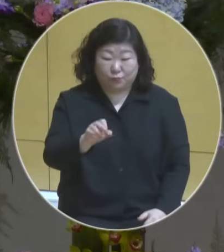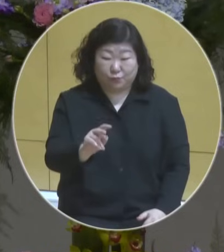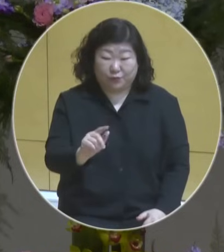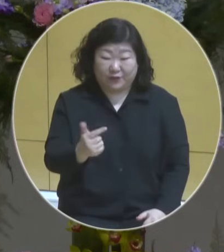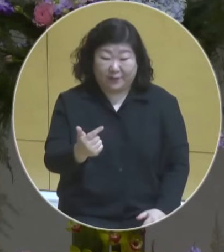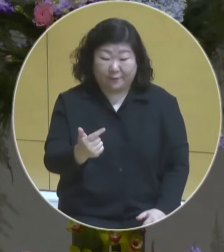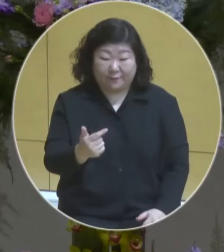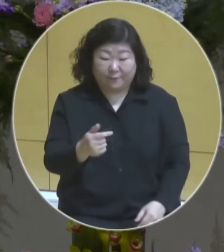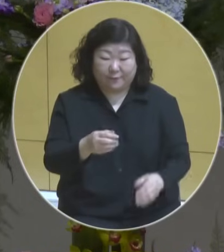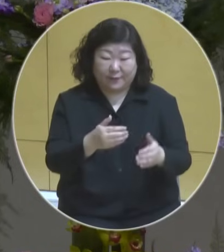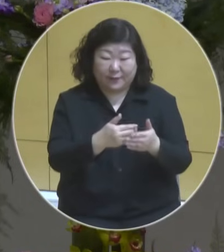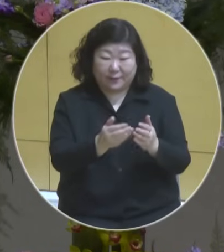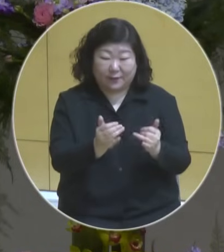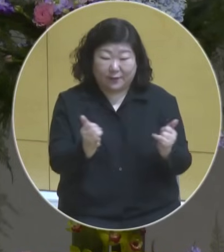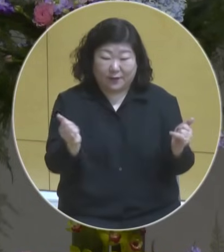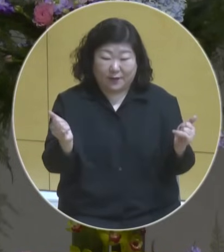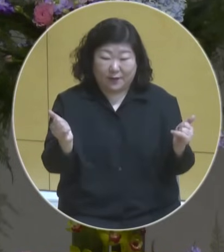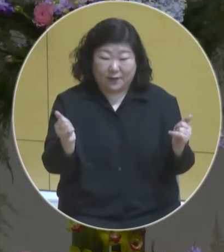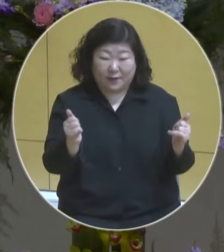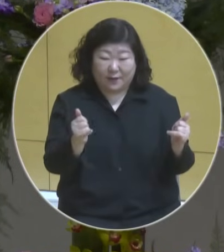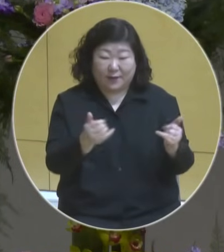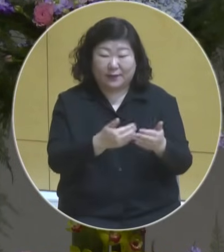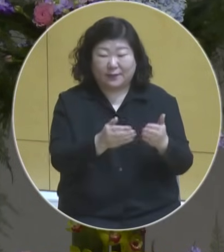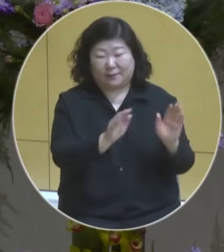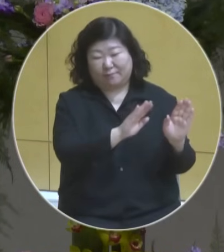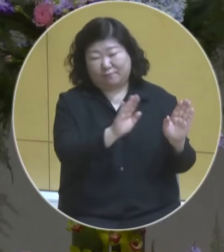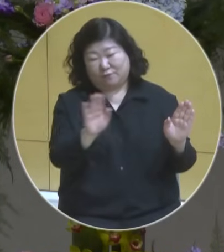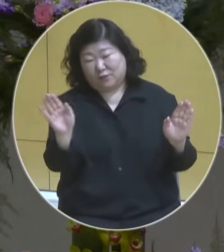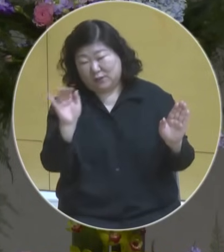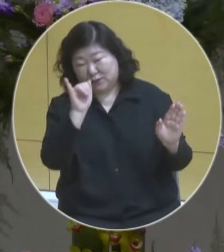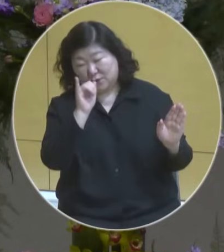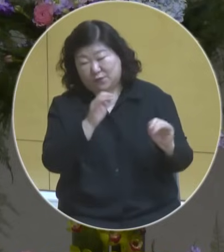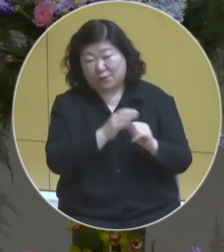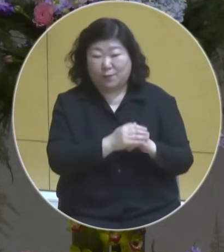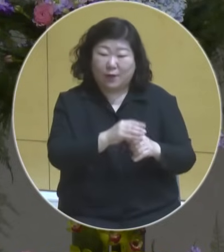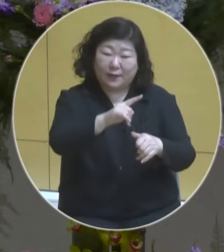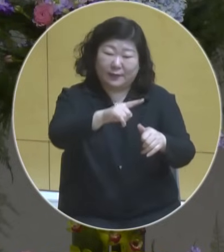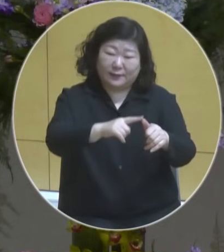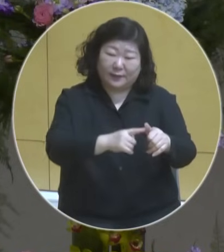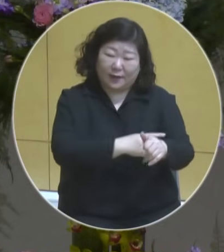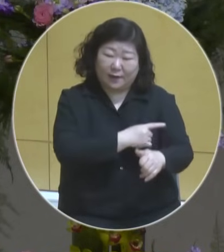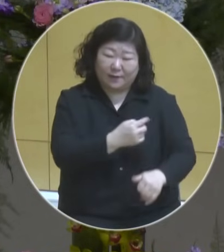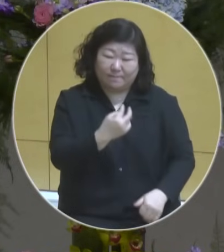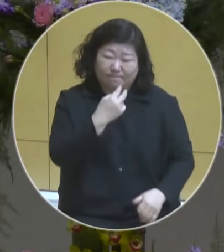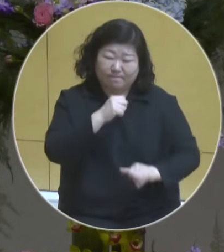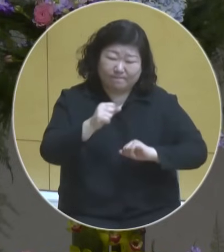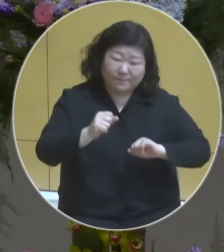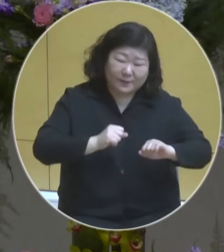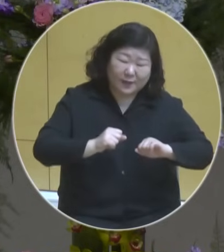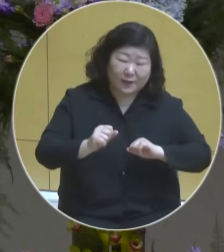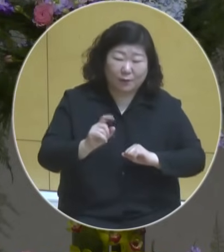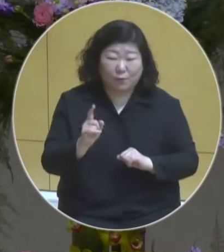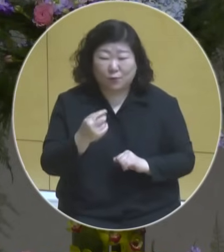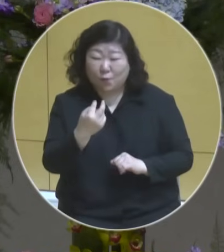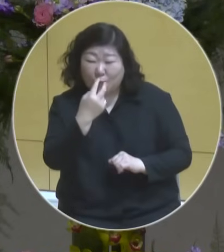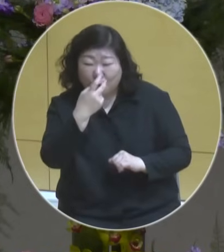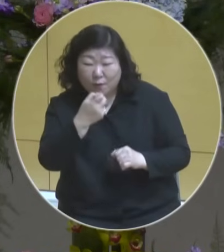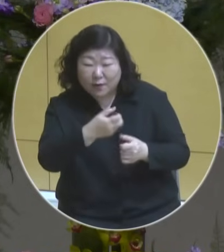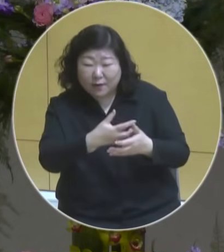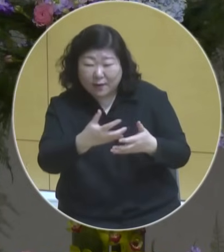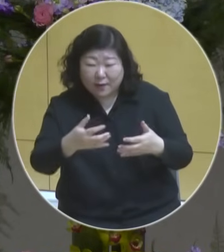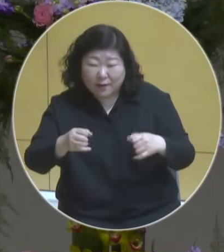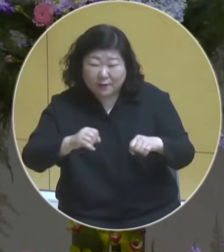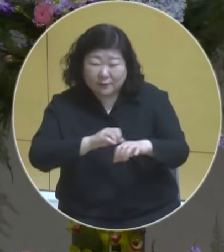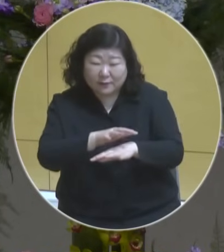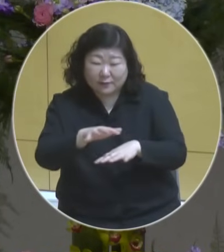자의 생을 잘 표하고 싶었습니다 그러면서 공기의 흐름을 같이 엮어서 자연이